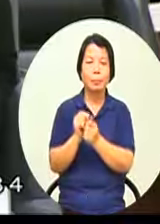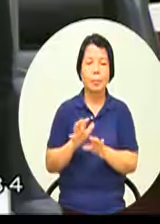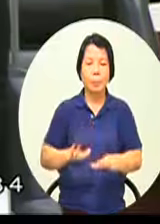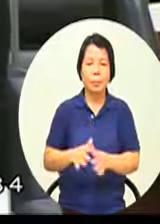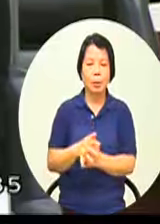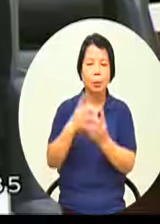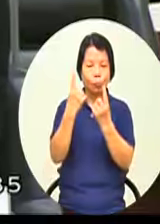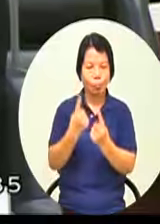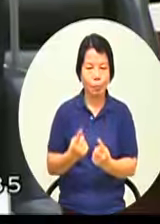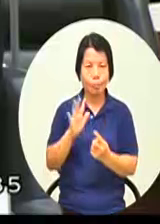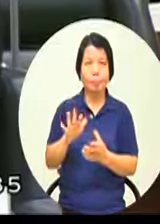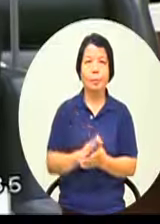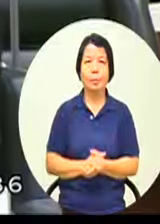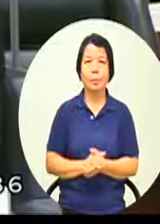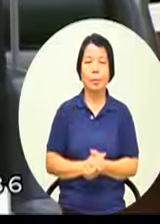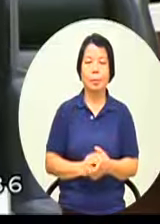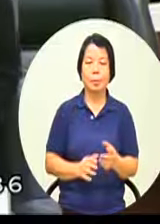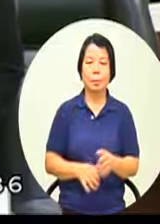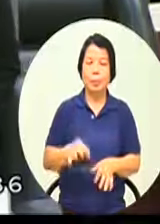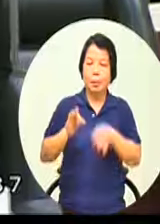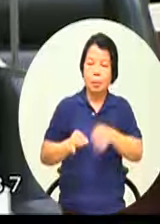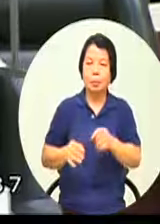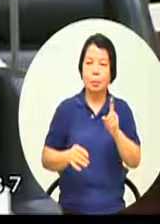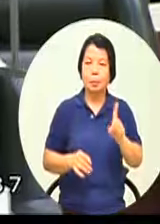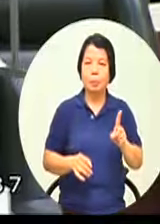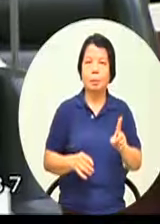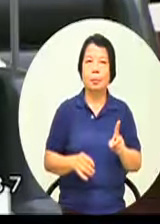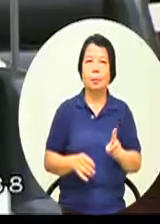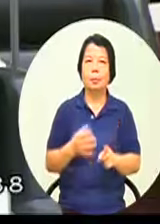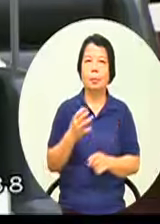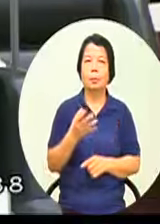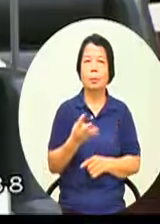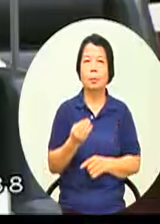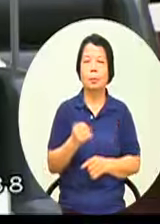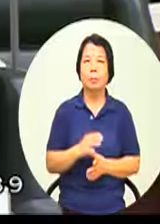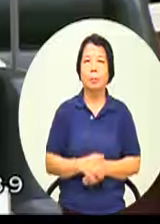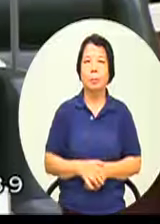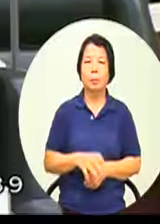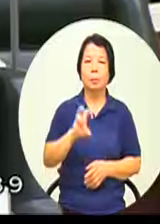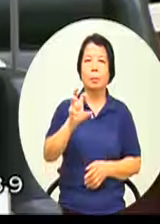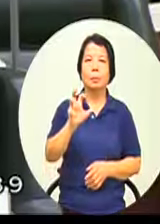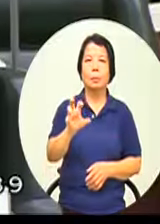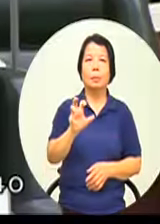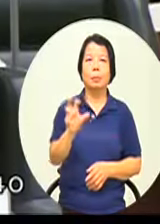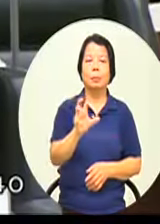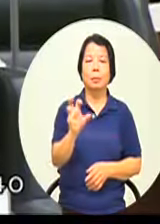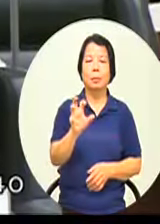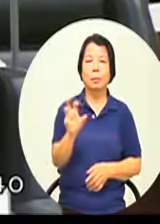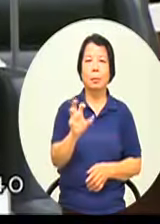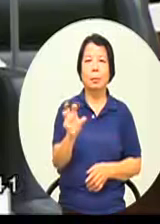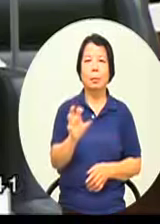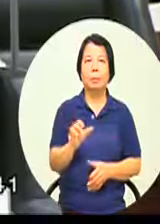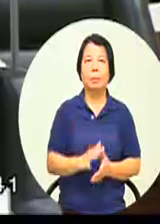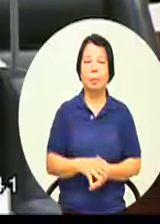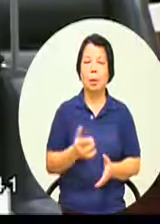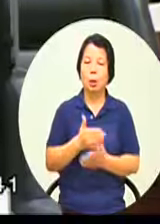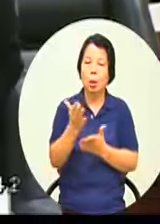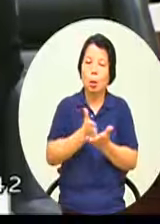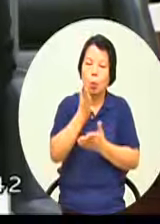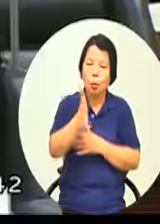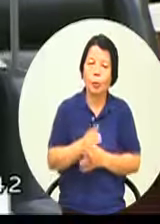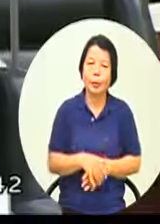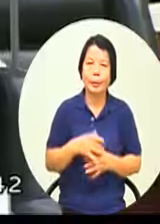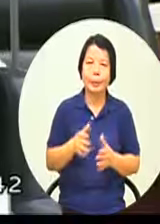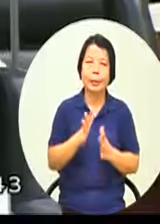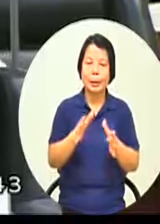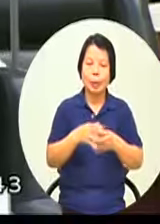块降落来啊。我讲啊，一斤是偌济？伊讲一斤80块啦，高丽菜啦。啊，我搁买一个青江菜，